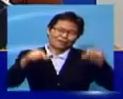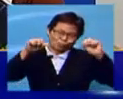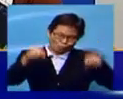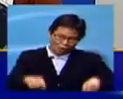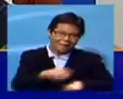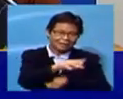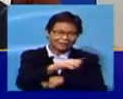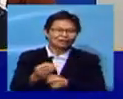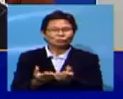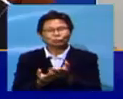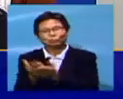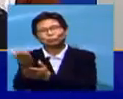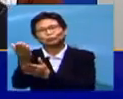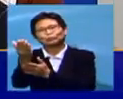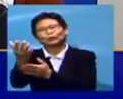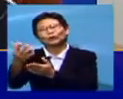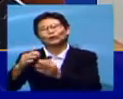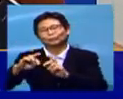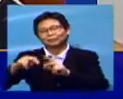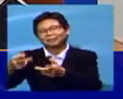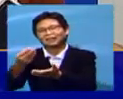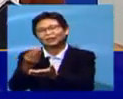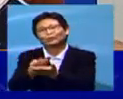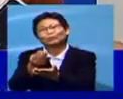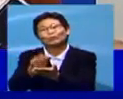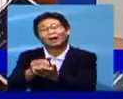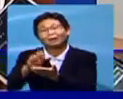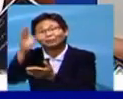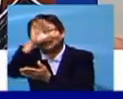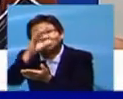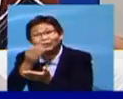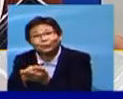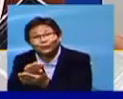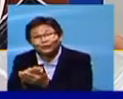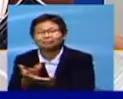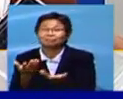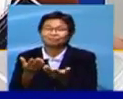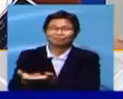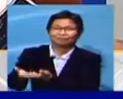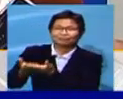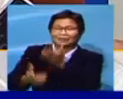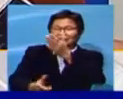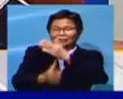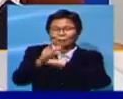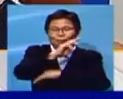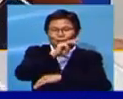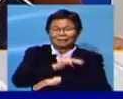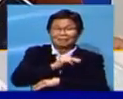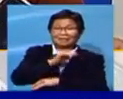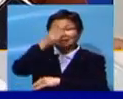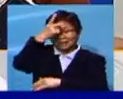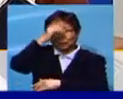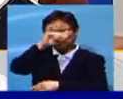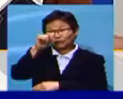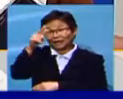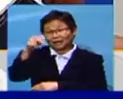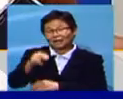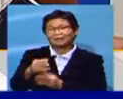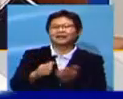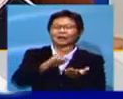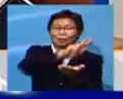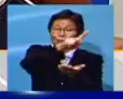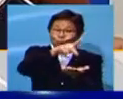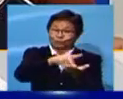kita boleh sekaligus menjana ekonomi apa yang disarankan dikatakan oleh timbalan menteri tadi melalui pusat